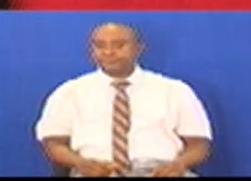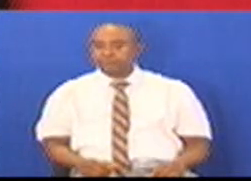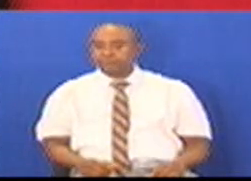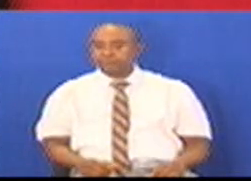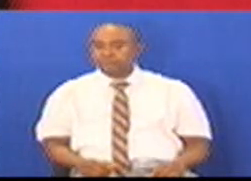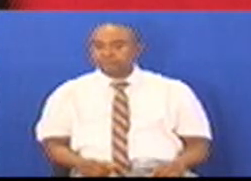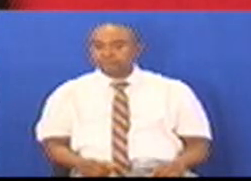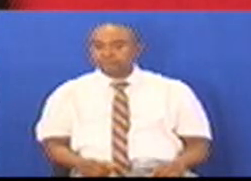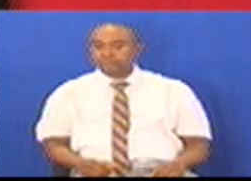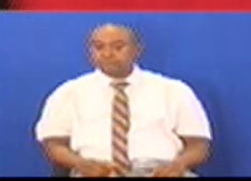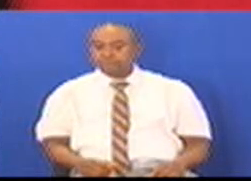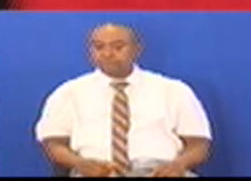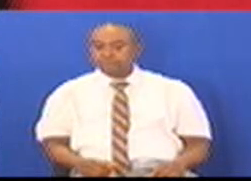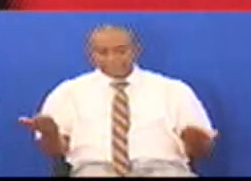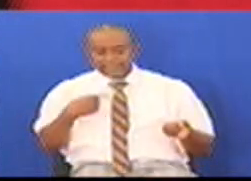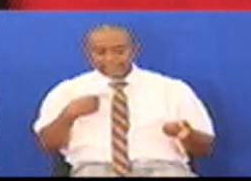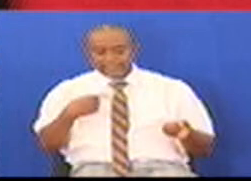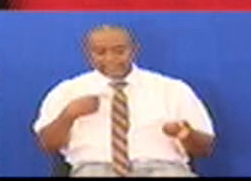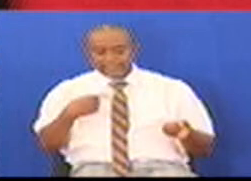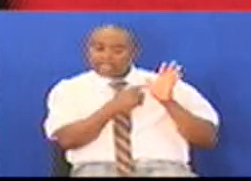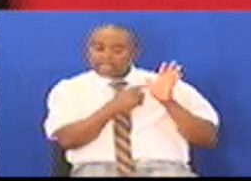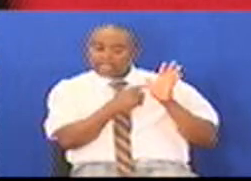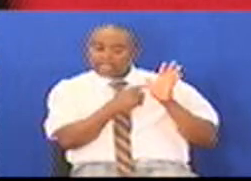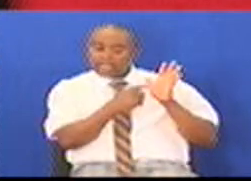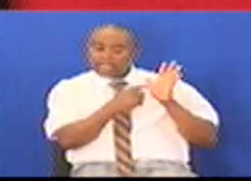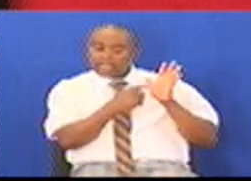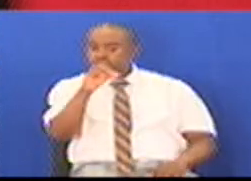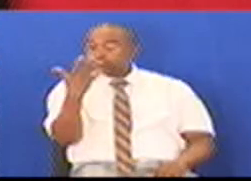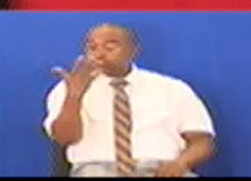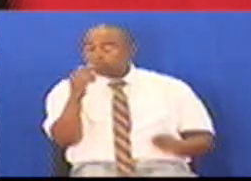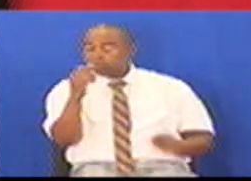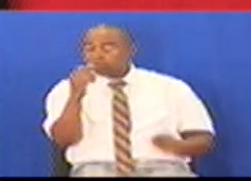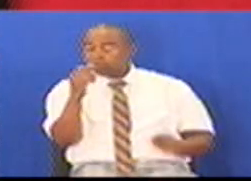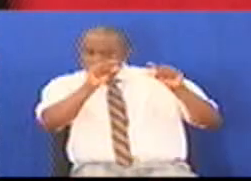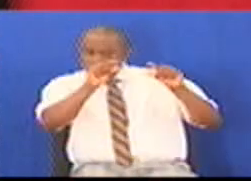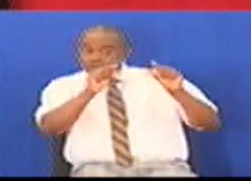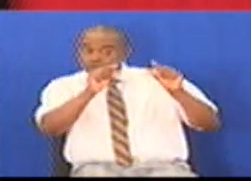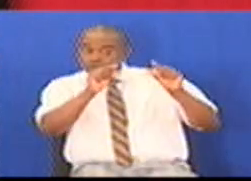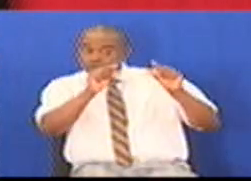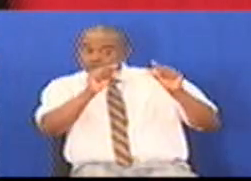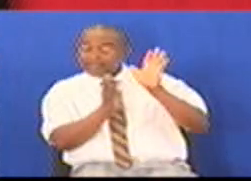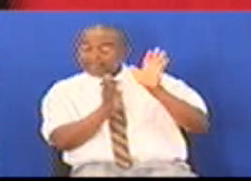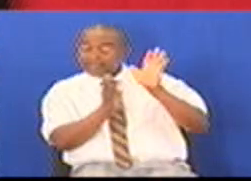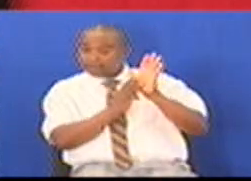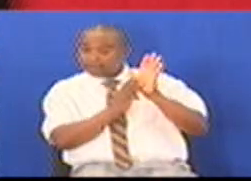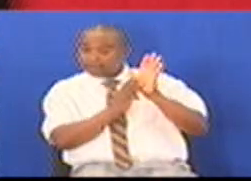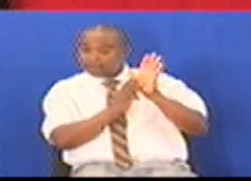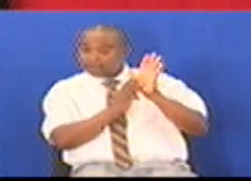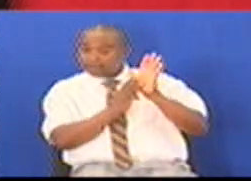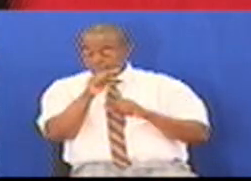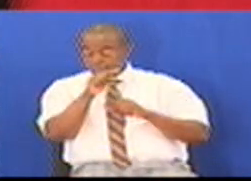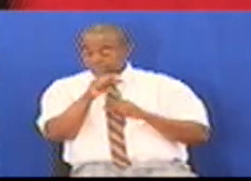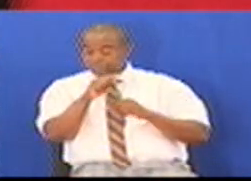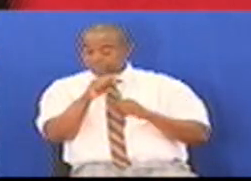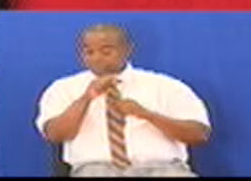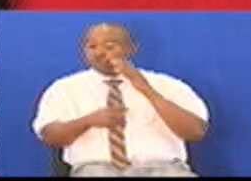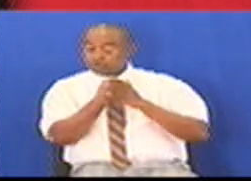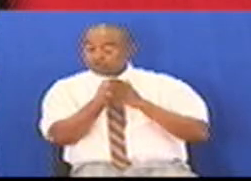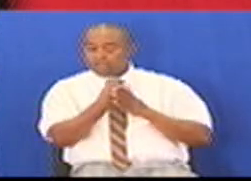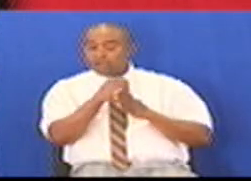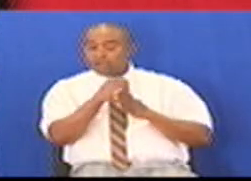Mheshimiwa Spika, kwa mujibu wa kanuni ya 105 kifungu kidogo cha 8 ya kanuni za kudumu za bunge toleo la Januari